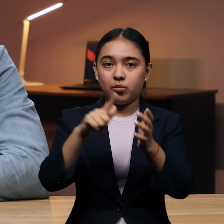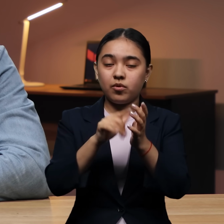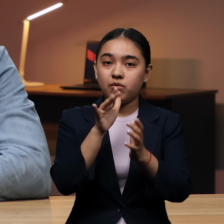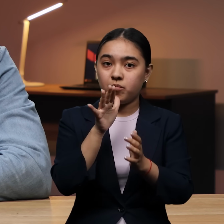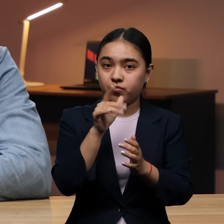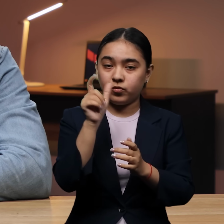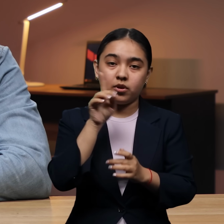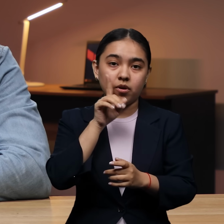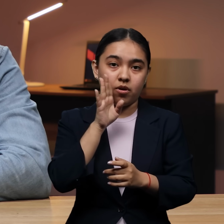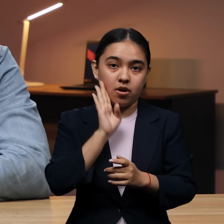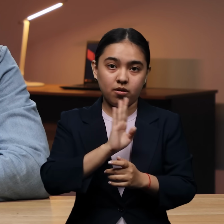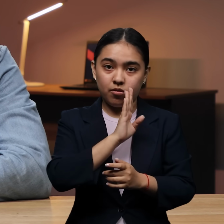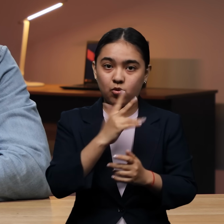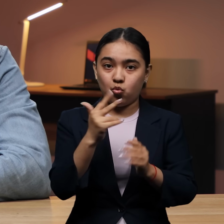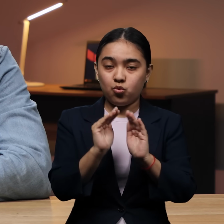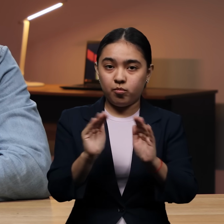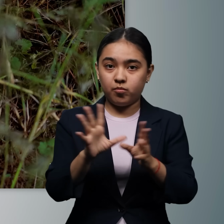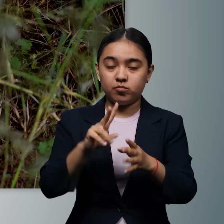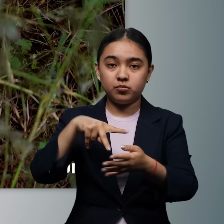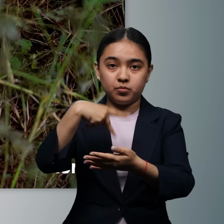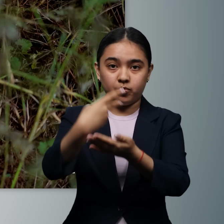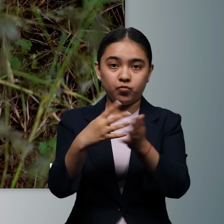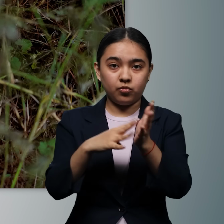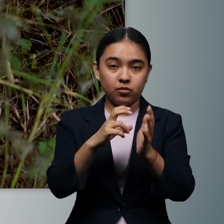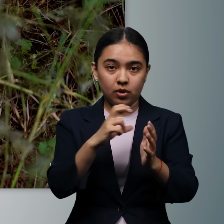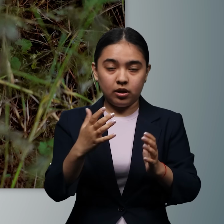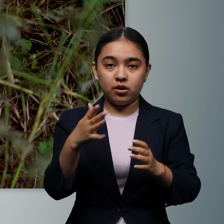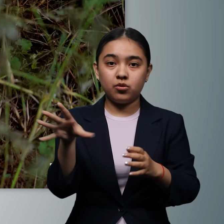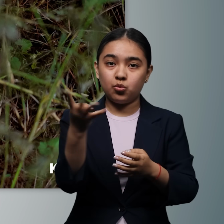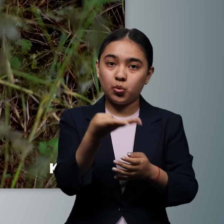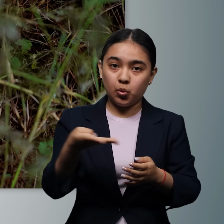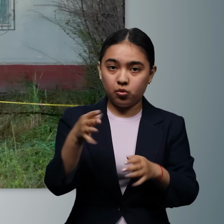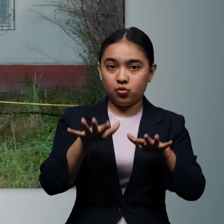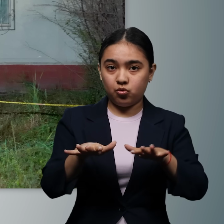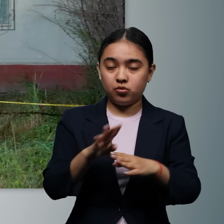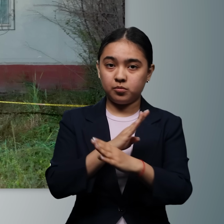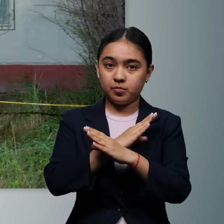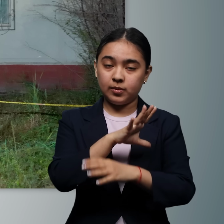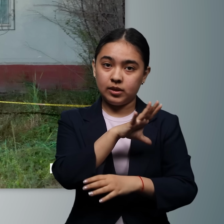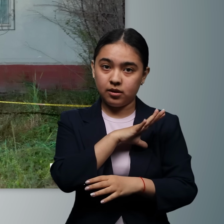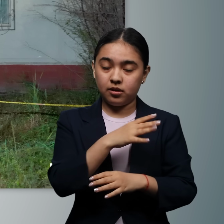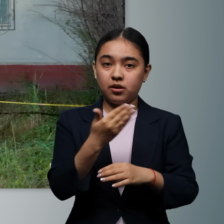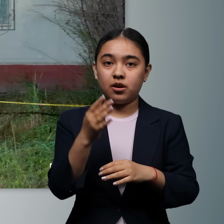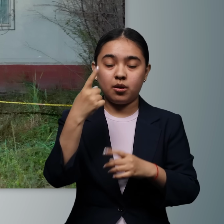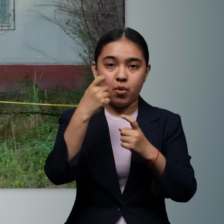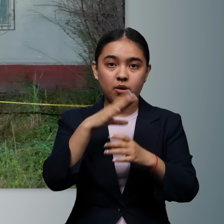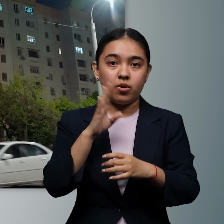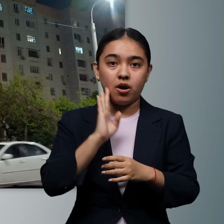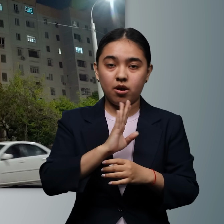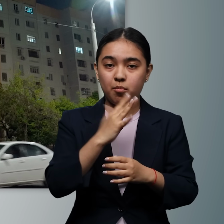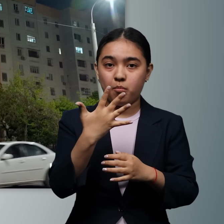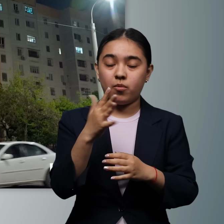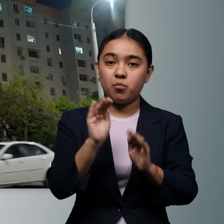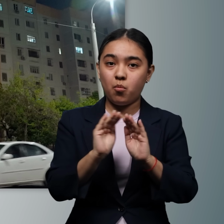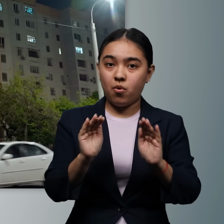yoshli ayol 3 nafar farzandi bilan o'zini 9-chi qavatdan tashladi. Ularning 4-talasi ham voqea joyida halok bo'ldi. Ma'lum bo'lishicha ayol bolalari